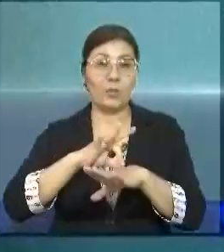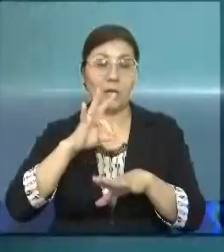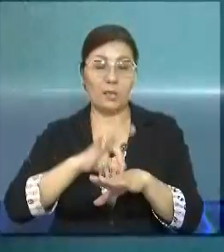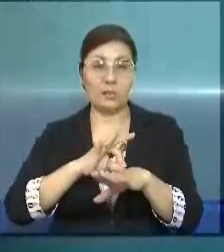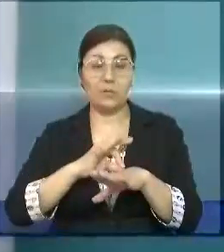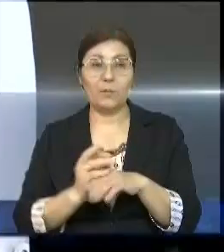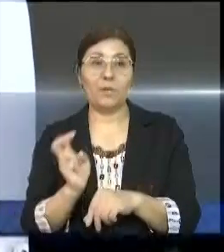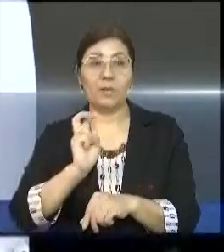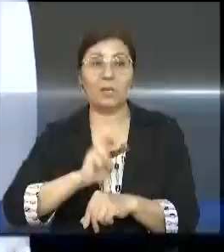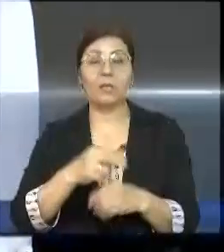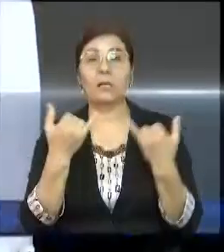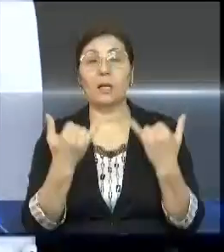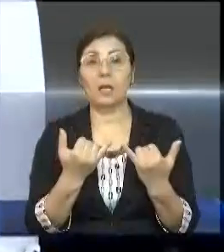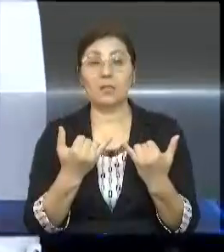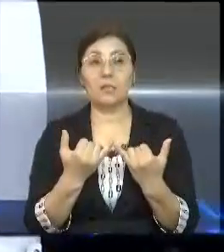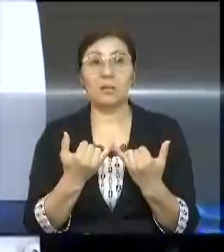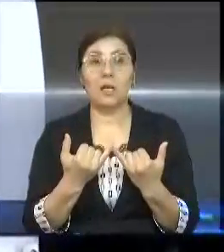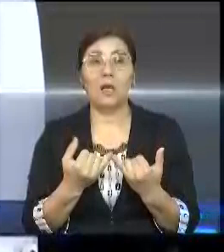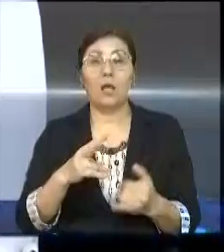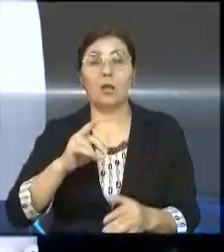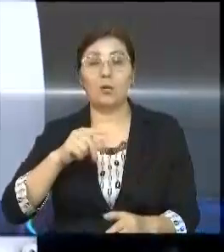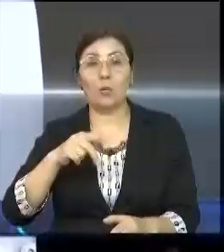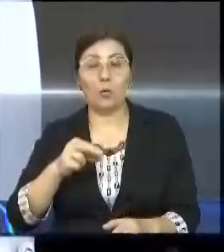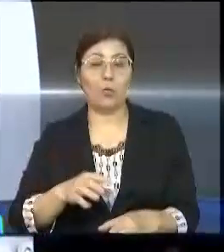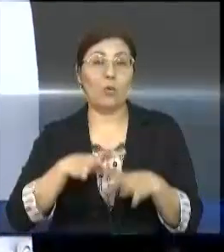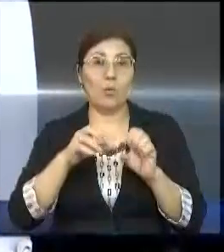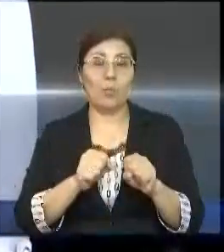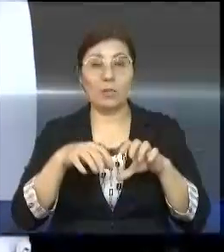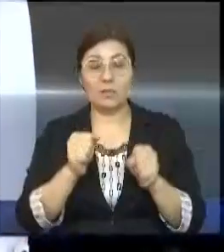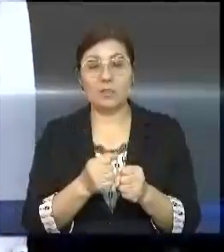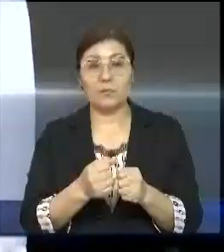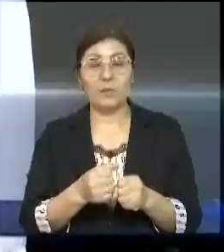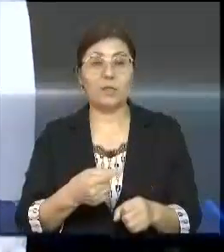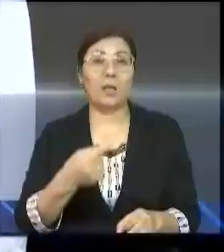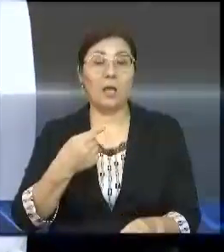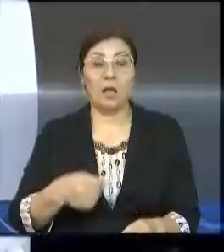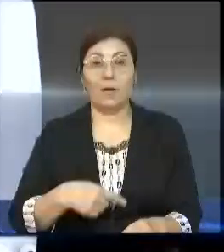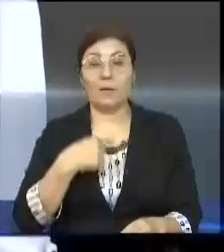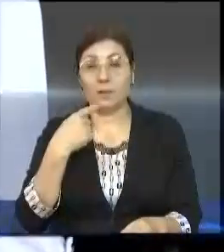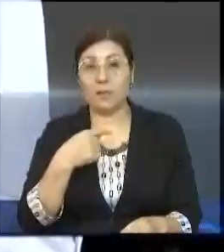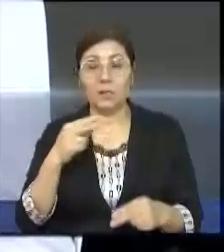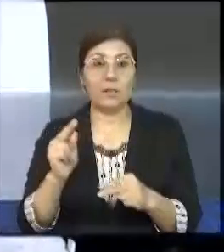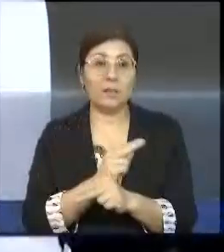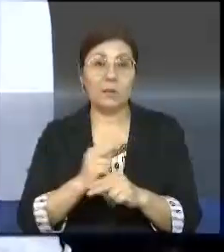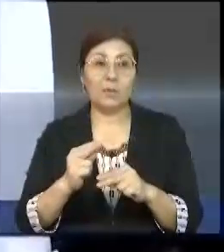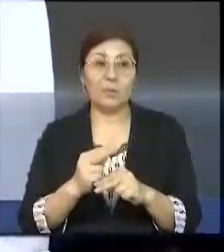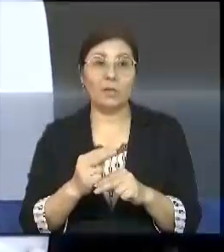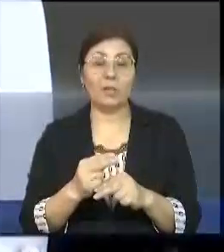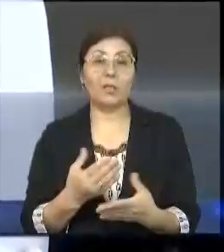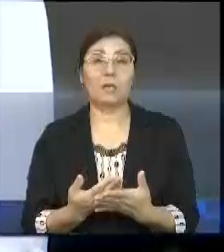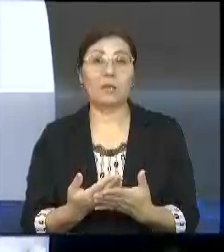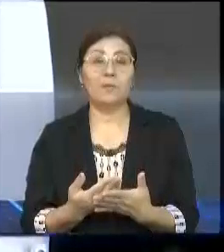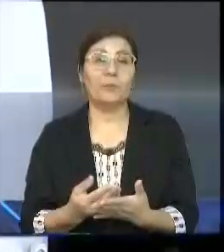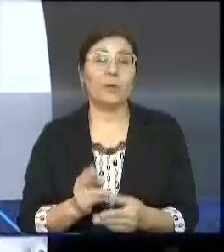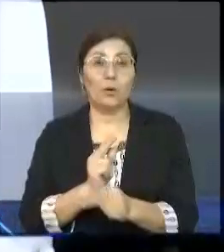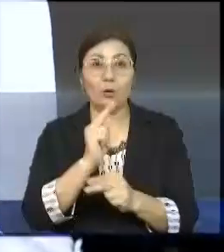келді. Қазірде ол бала лога массажын алып, психологтармен, логопедтермен жұмыс жасап, өзін осы ортаға біз